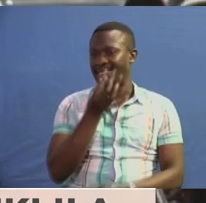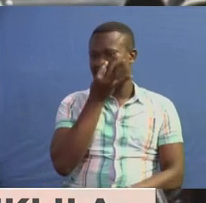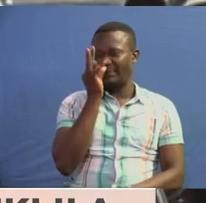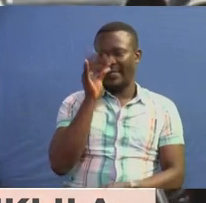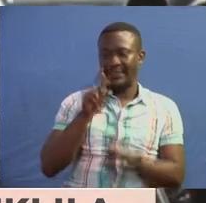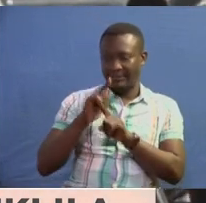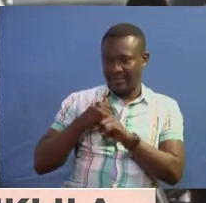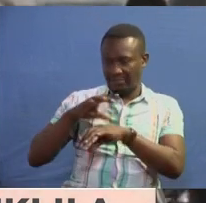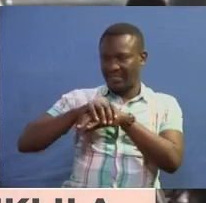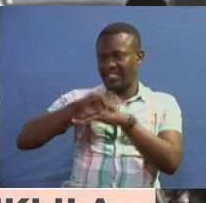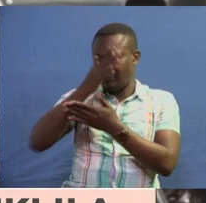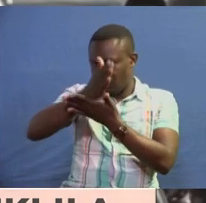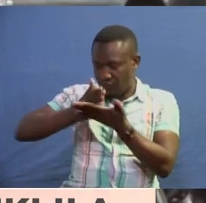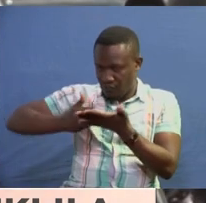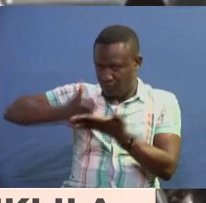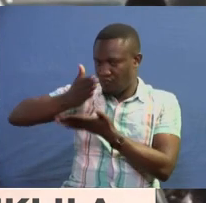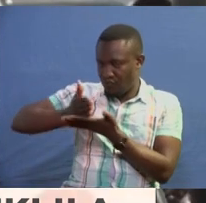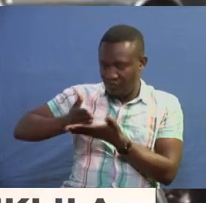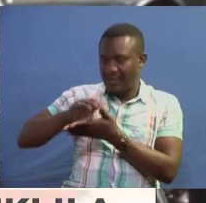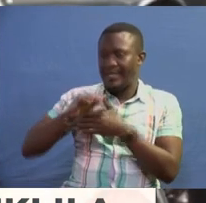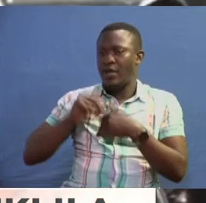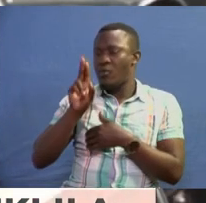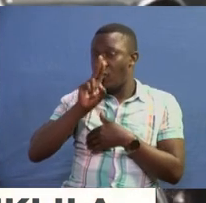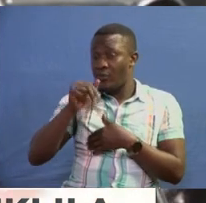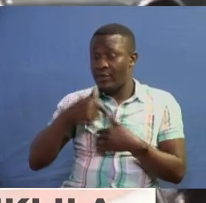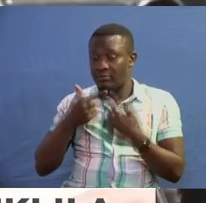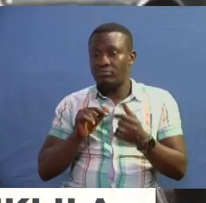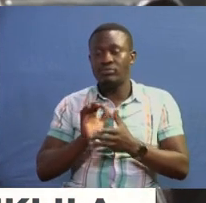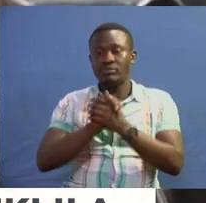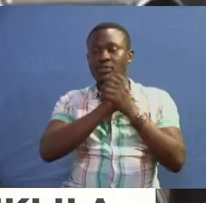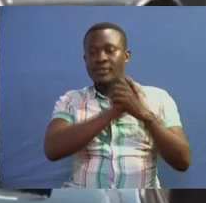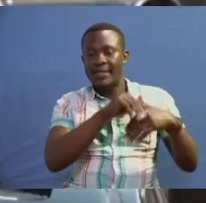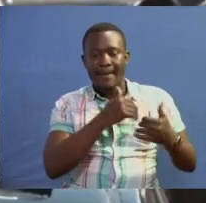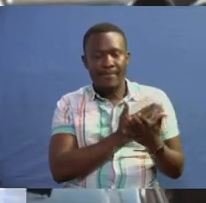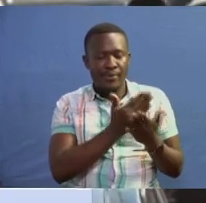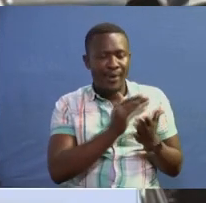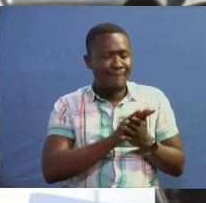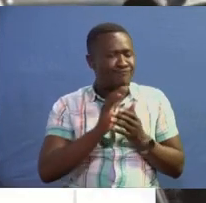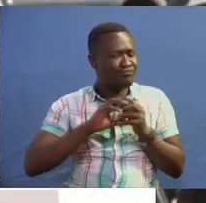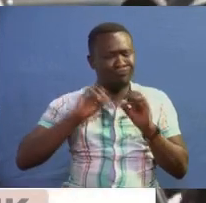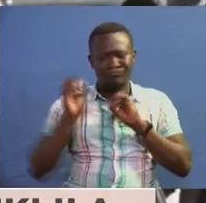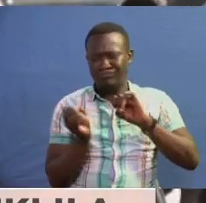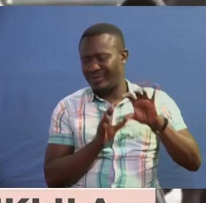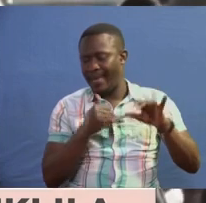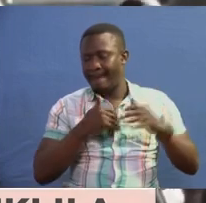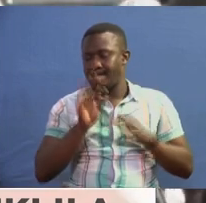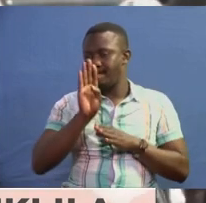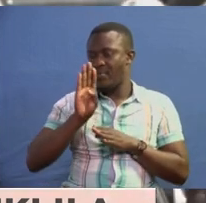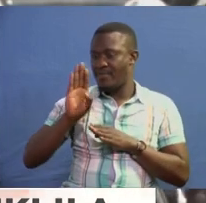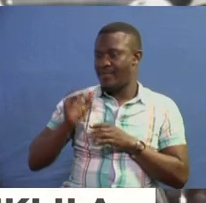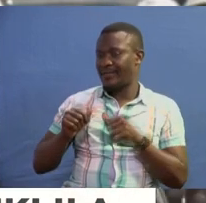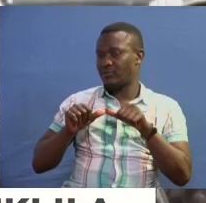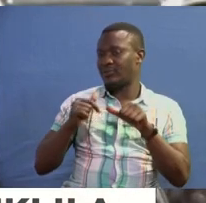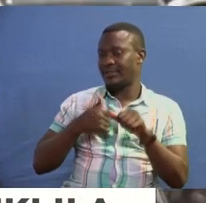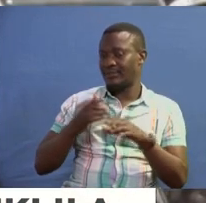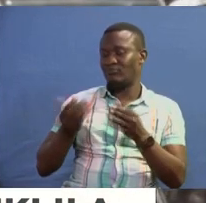mkate. Wamekuja wakazungusha Uhuru hapo mpaka wakaenda na handshake, programu yetu ikapotea, BBI ikaendelea, tukafuzama, tukaingia